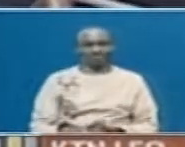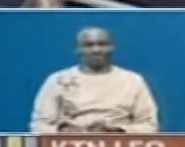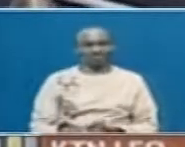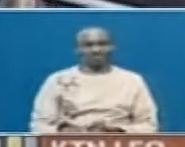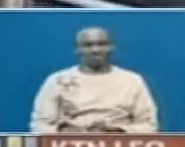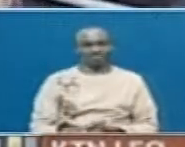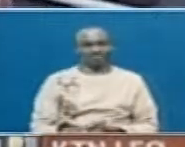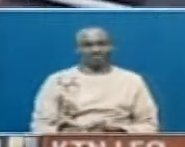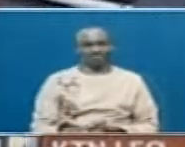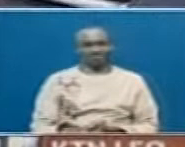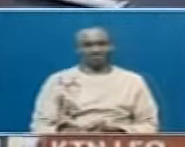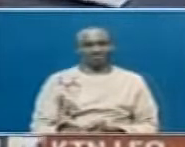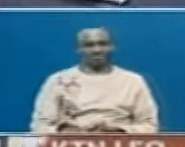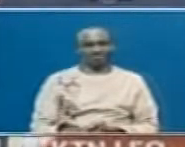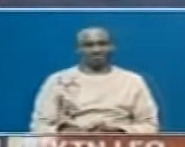Tualike.